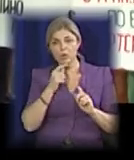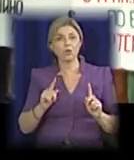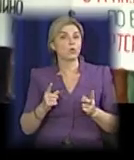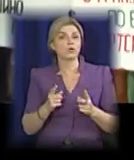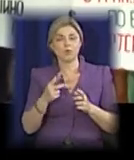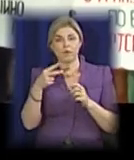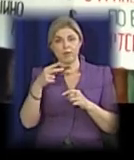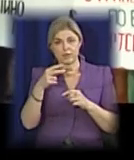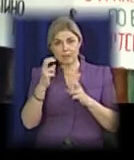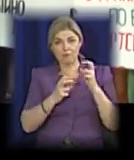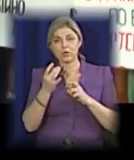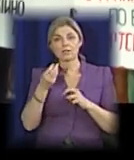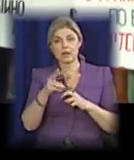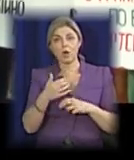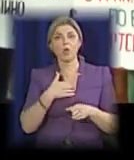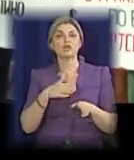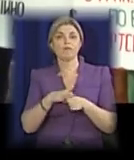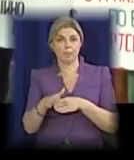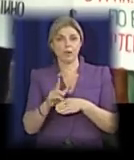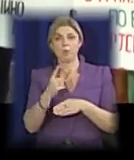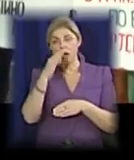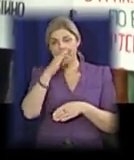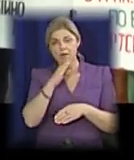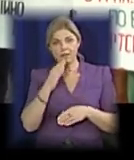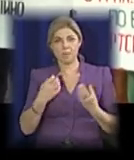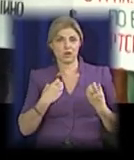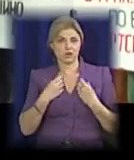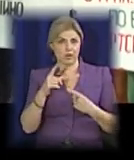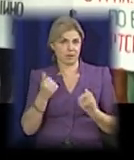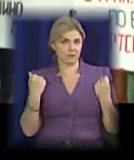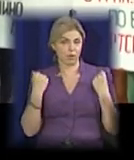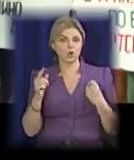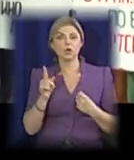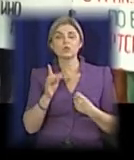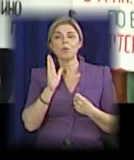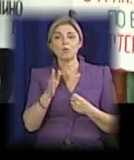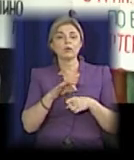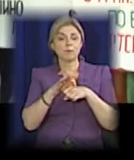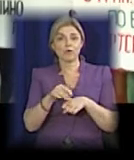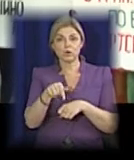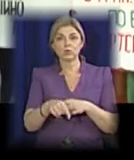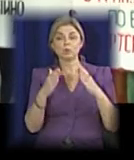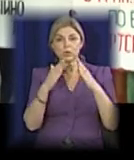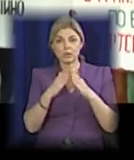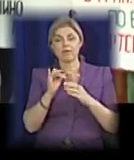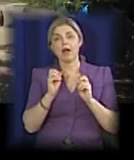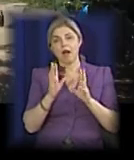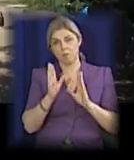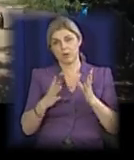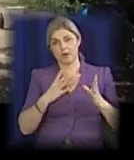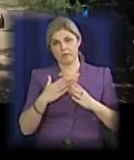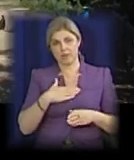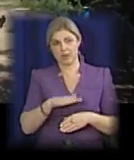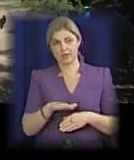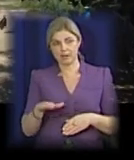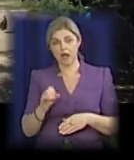втілити це у життя. Тому що ми, батьки, переживаємо за спорт. Що відбуватиметься в цій будівлі і як тренуватимуться наші діти? А в